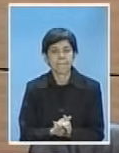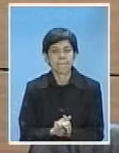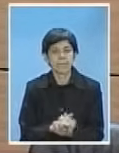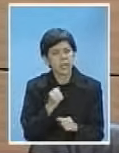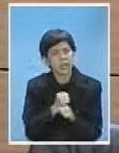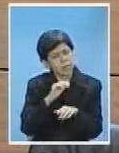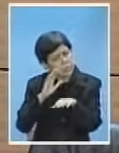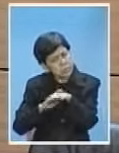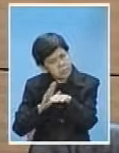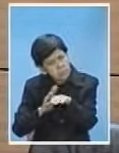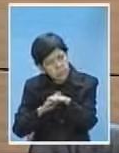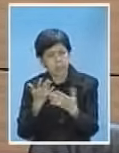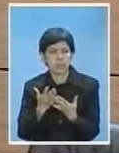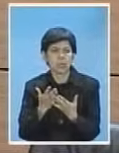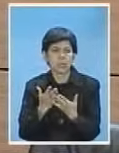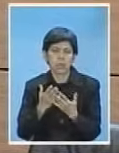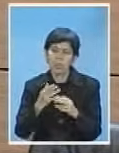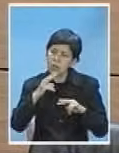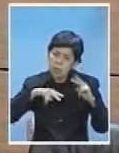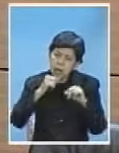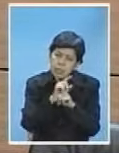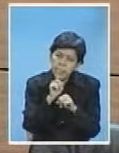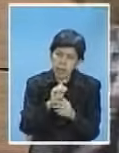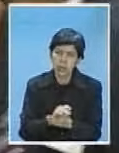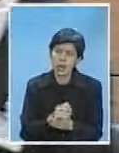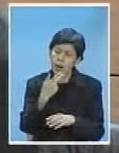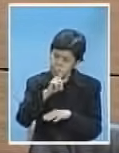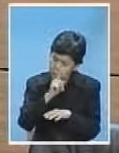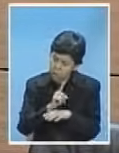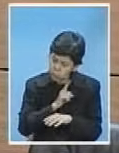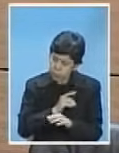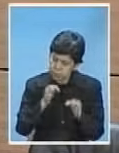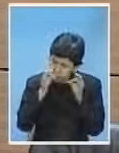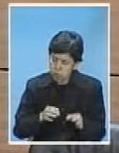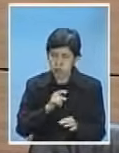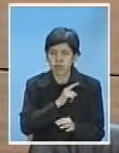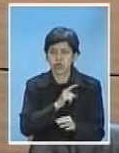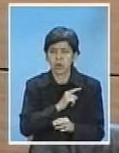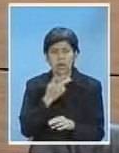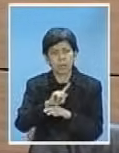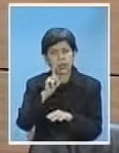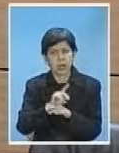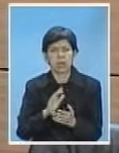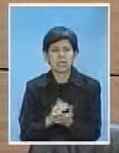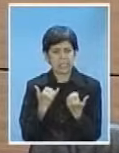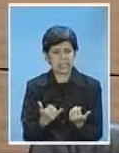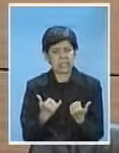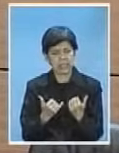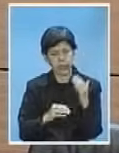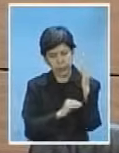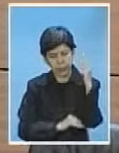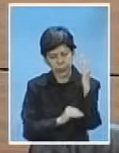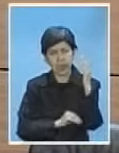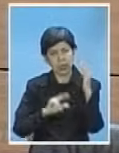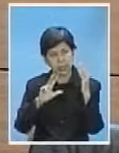จะตักเตือนจะควบคุมอย่างไรเนี่ยท่านประธานต้องวินิจฉัยท่านประธานที่เคารพครับสถานการณ์ใน3จังหวั